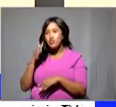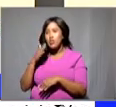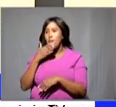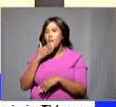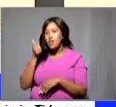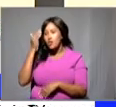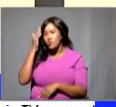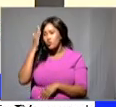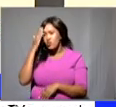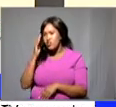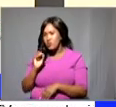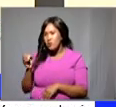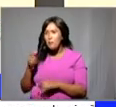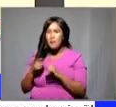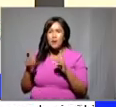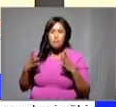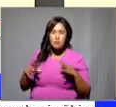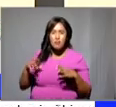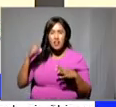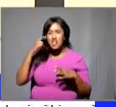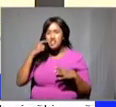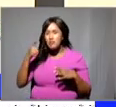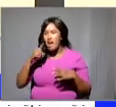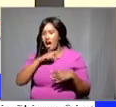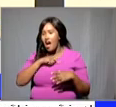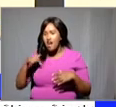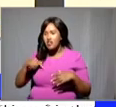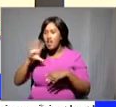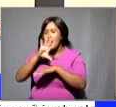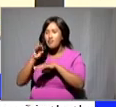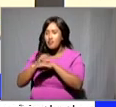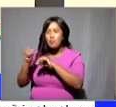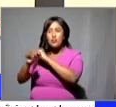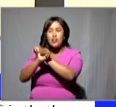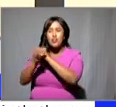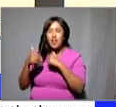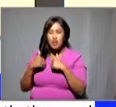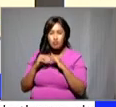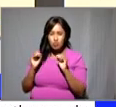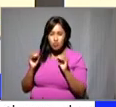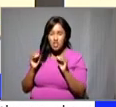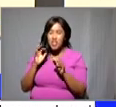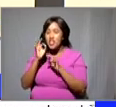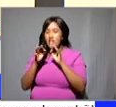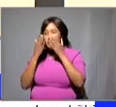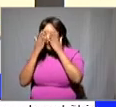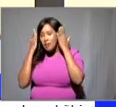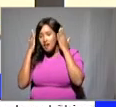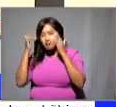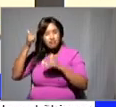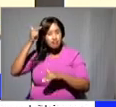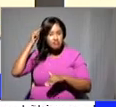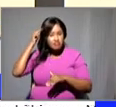andu matikauge ate turi agitire ni we on guti muru taragia. Either we mweru, we muiru kana we